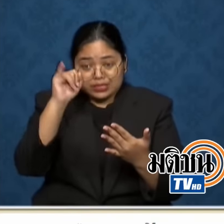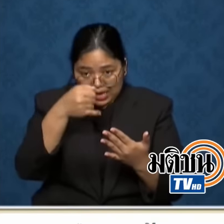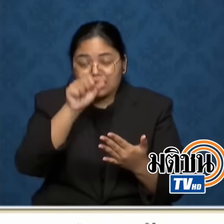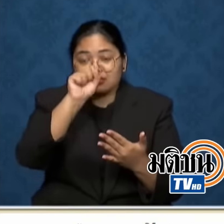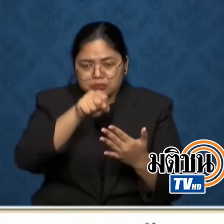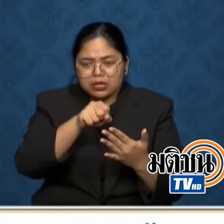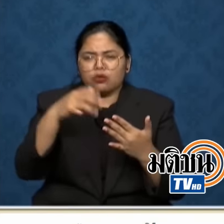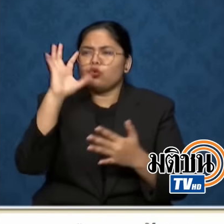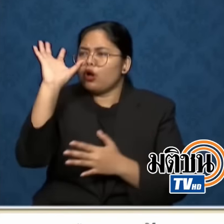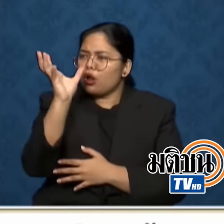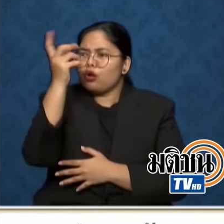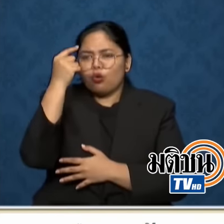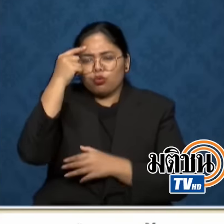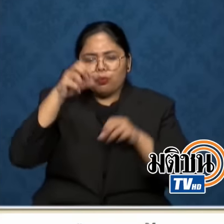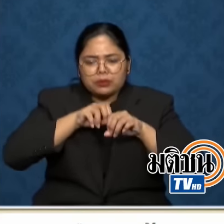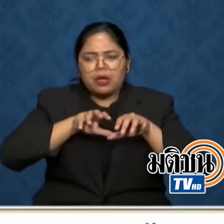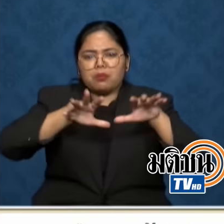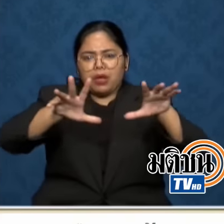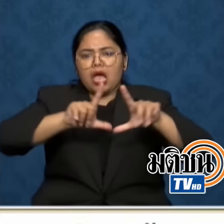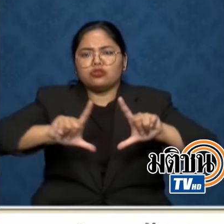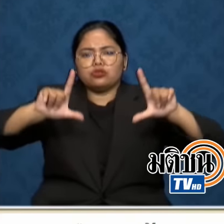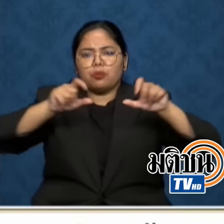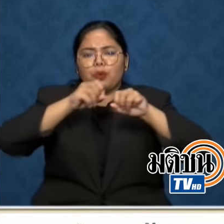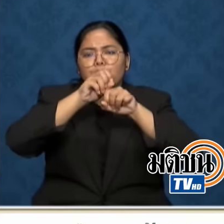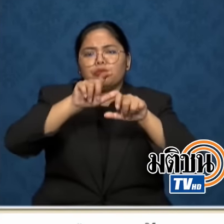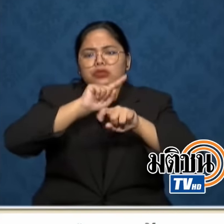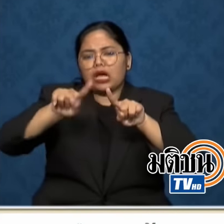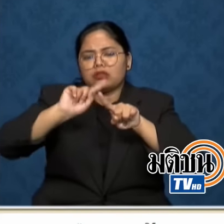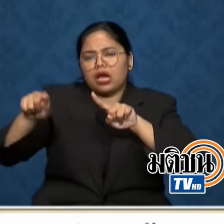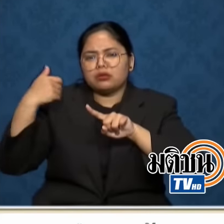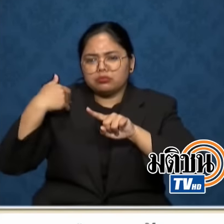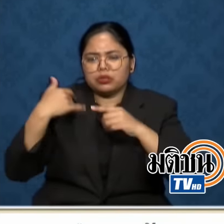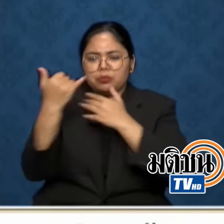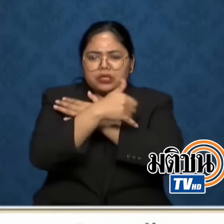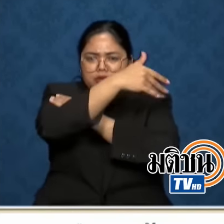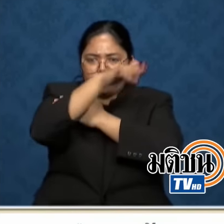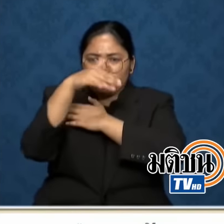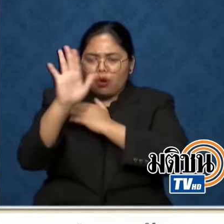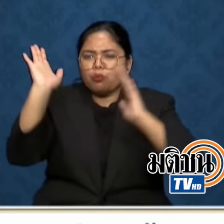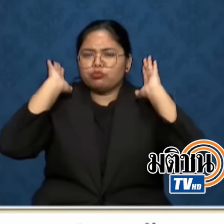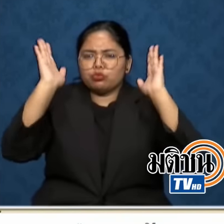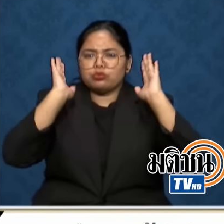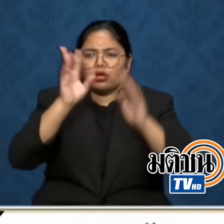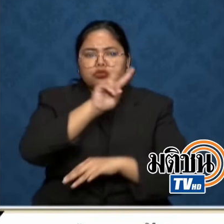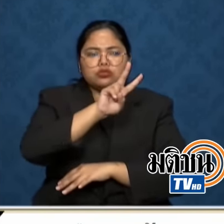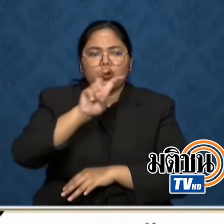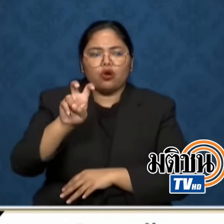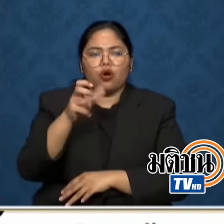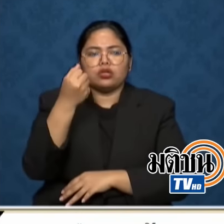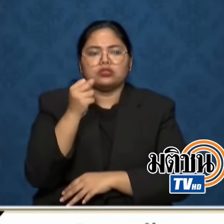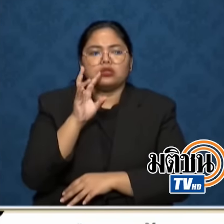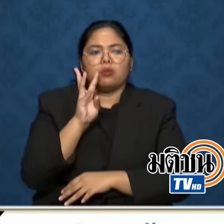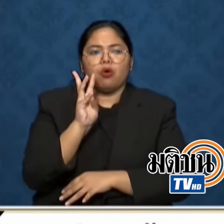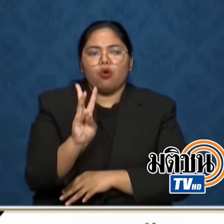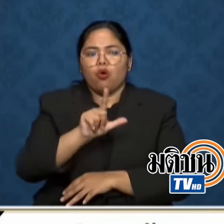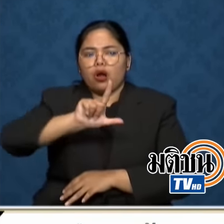วก็มีโครงการเผยแพร่ประชาสัมพันธ์กีฬามวยทั้งในและต่างประเทศสาขากีฬา216ล้านบาทโครงการจัด